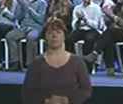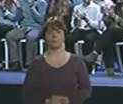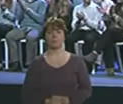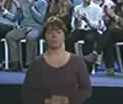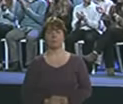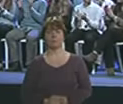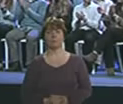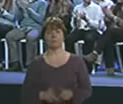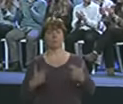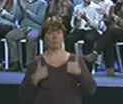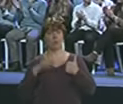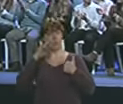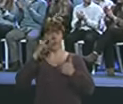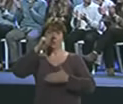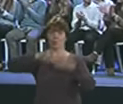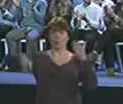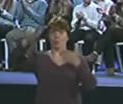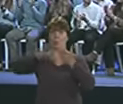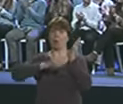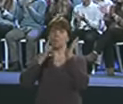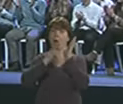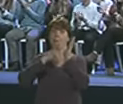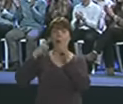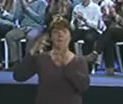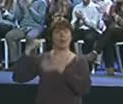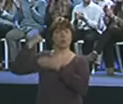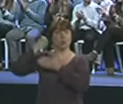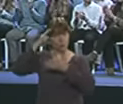C'est pour ça que j'ai supprimé l'impôt sur les successions.